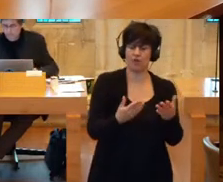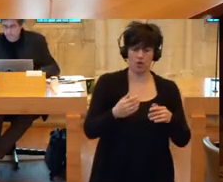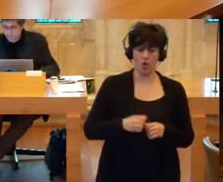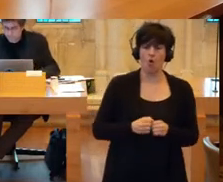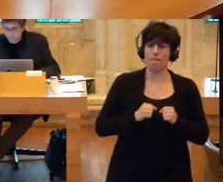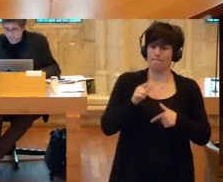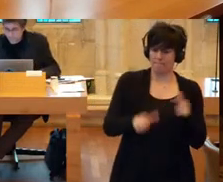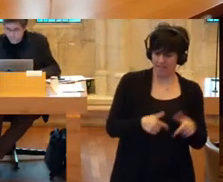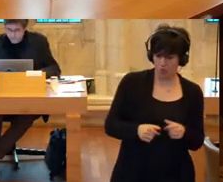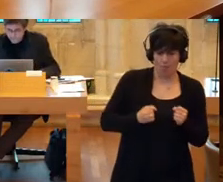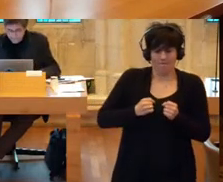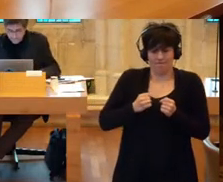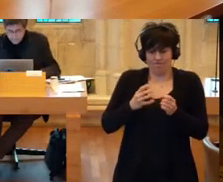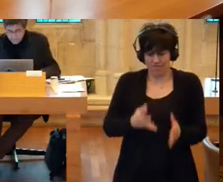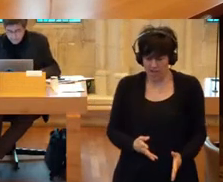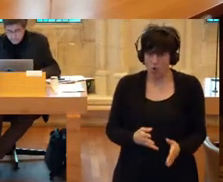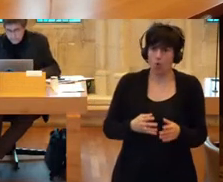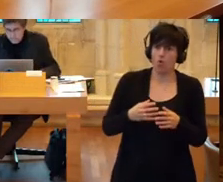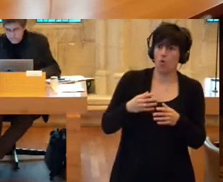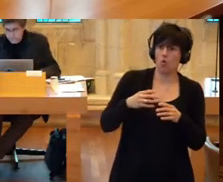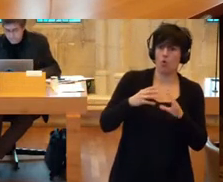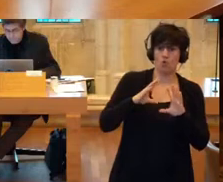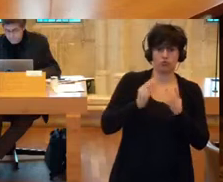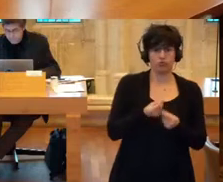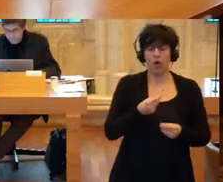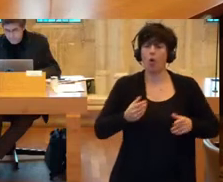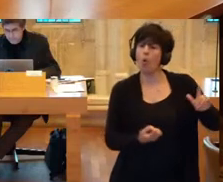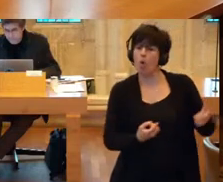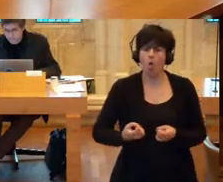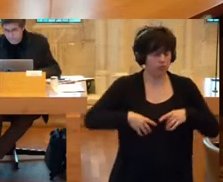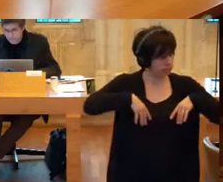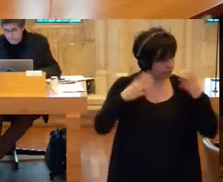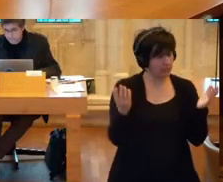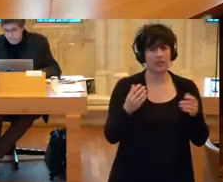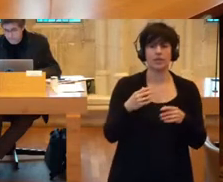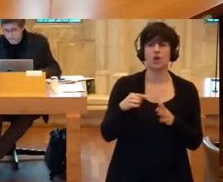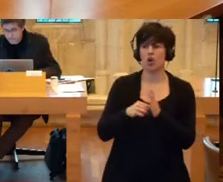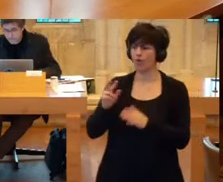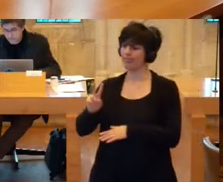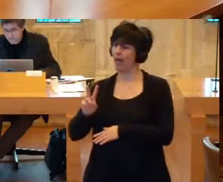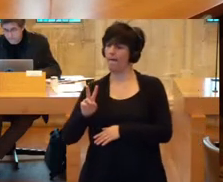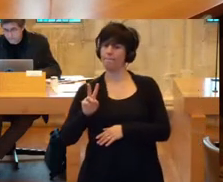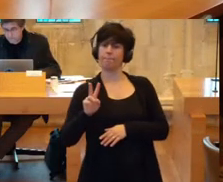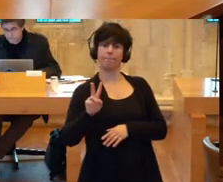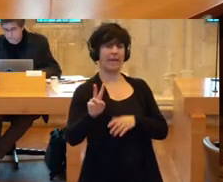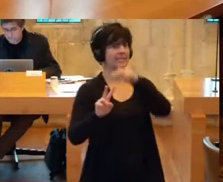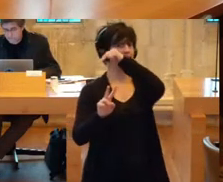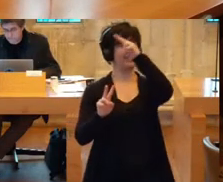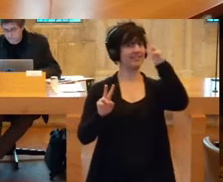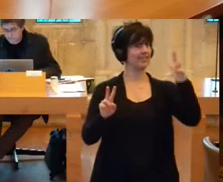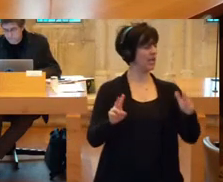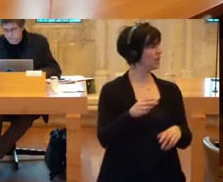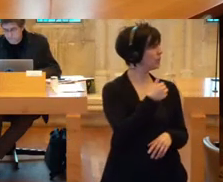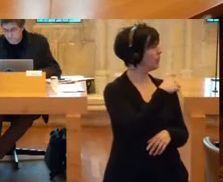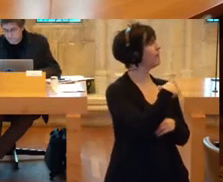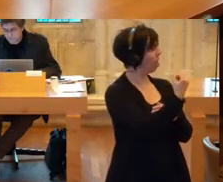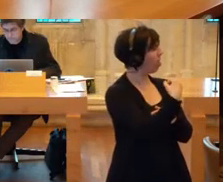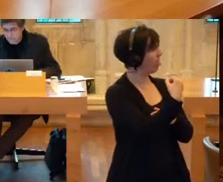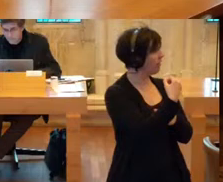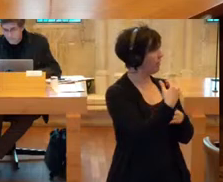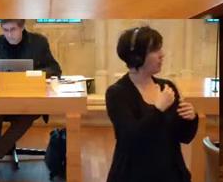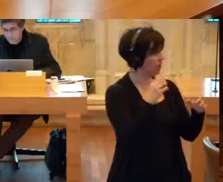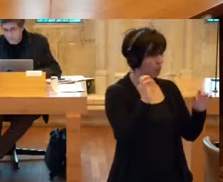vélos, accompagneront le passage du tram. Donc on aura bien à l'échéance de la mise en œuvre du projet tram. Si, tu peux hocher la tête en faisant oui,